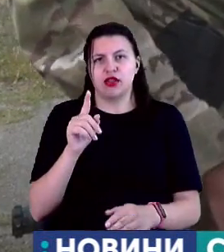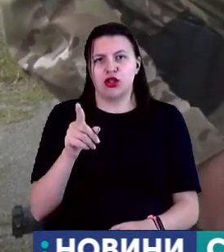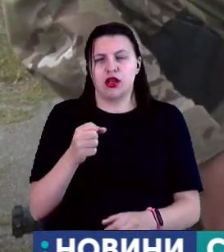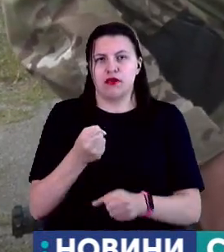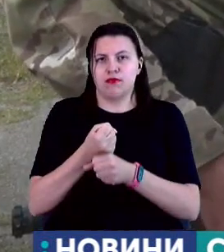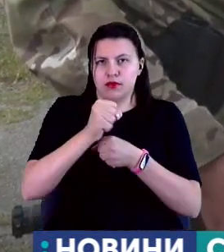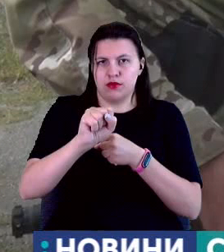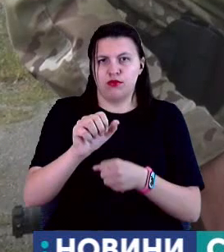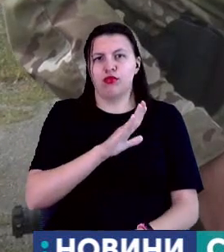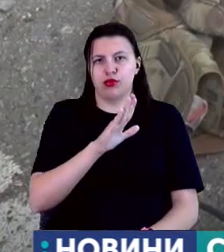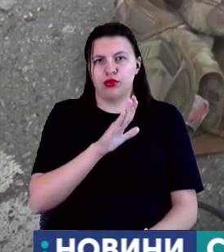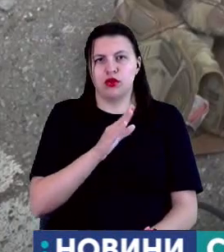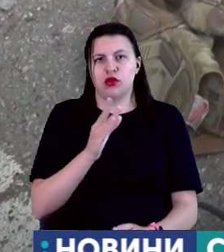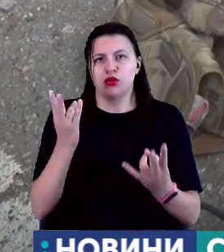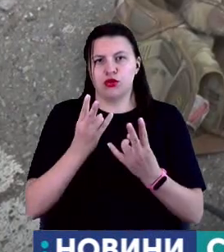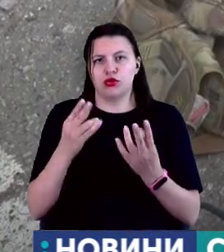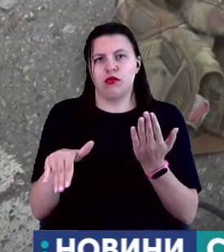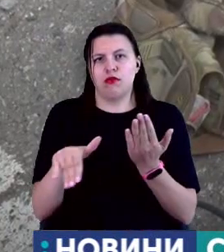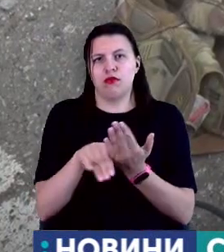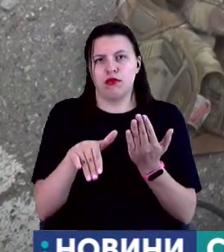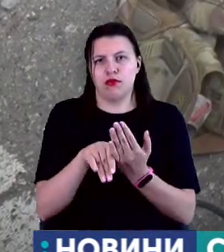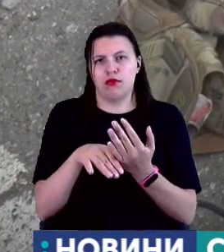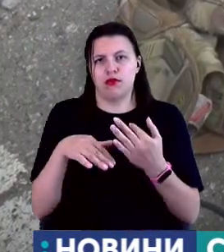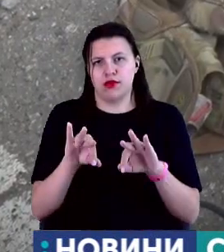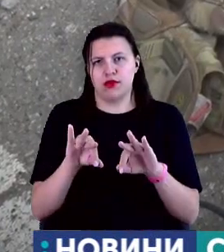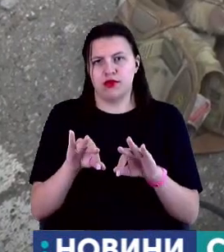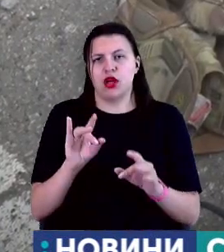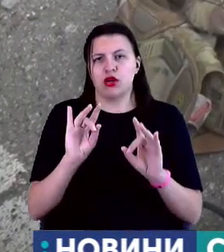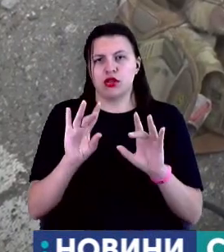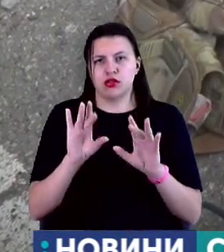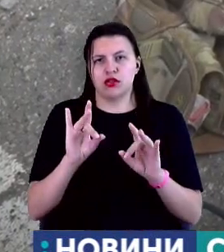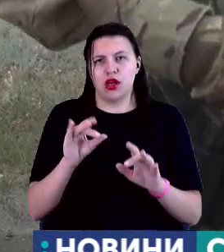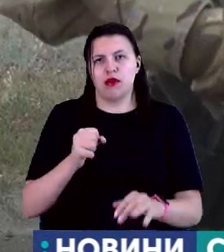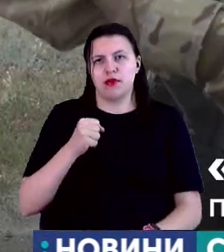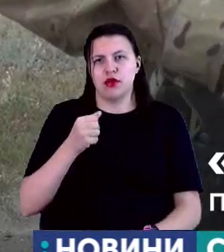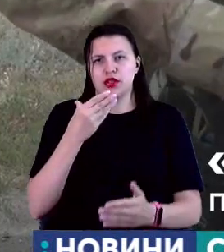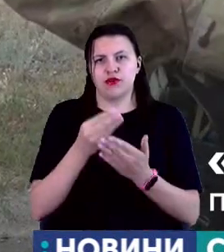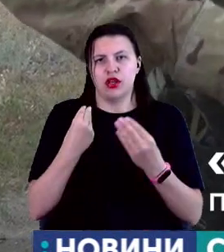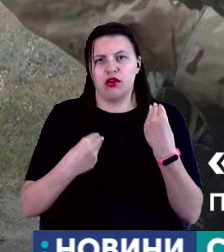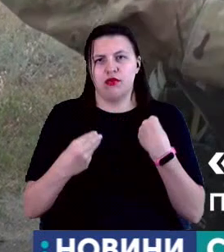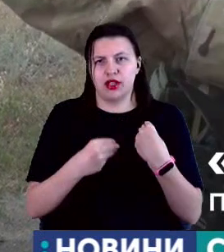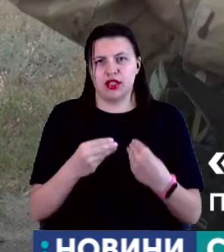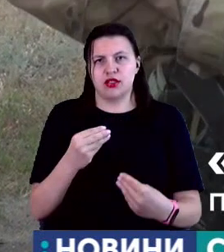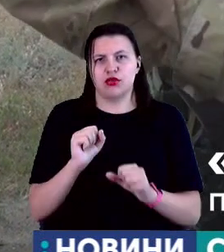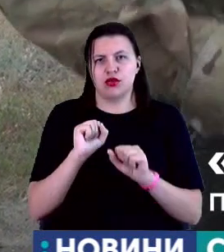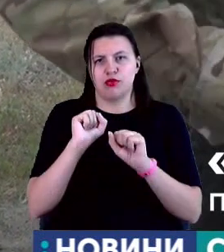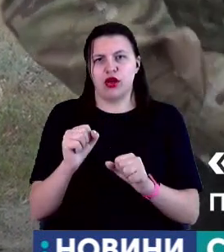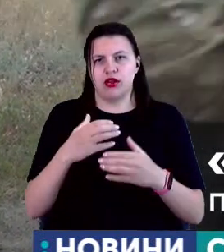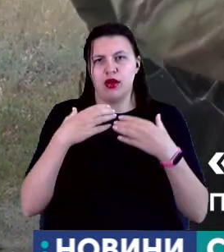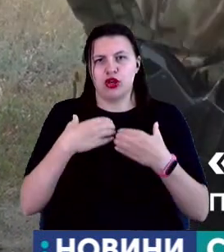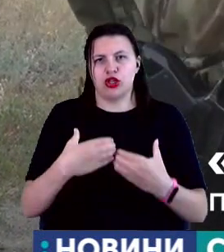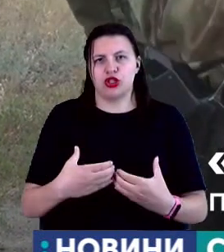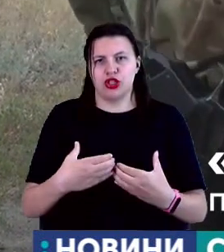Треба оказати невідкладну медичну допомогу. Розказали бійці про свою амуніцію та озброєння. Бронежилет 6-го